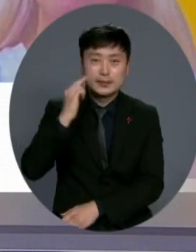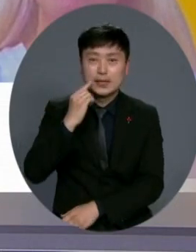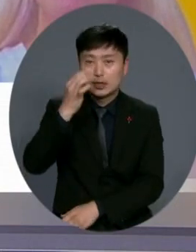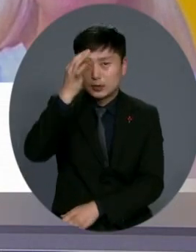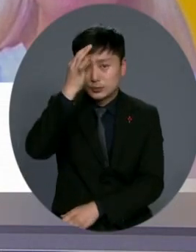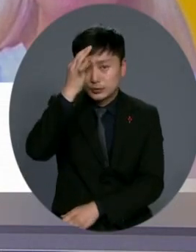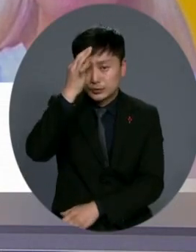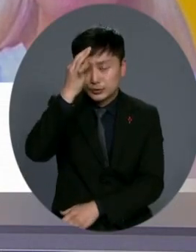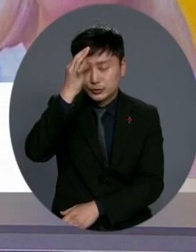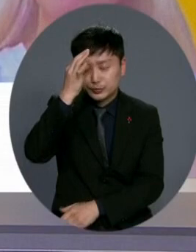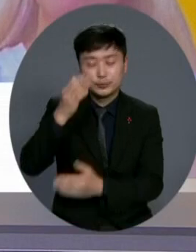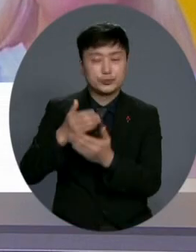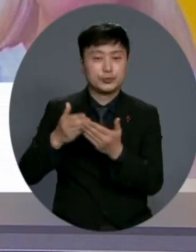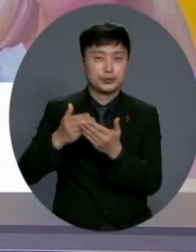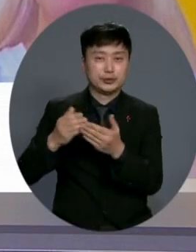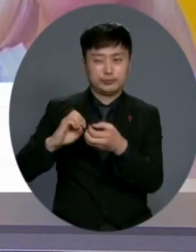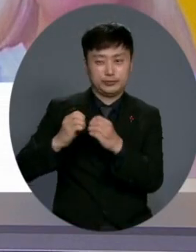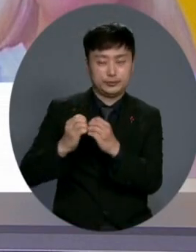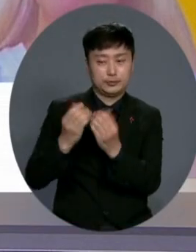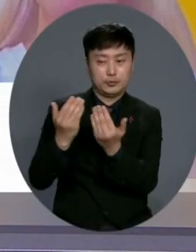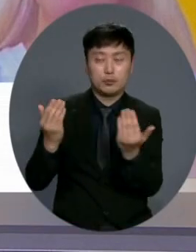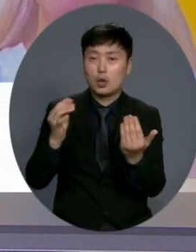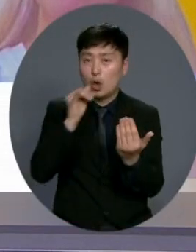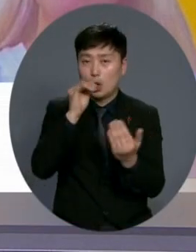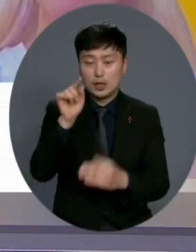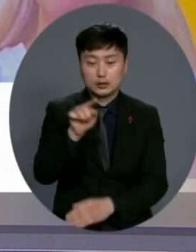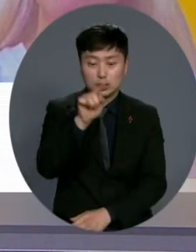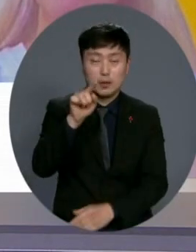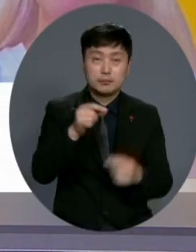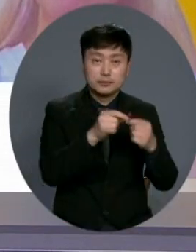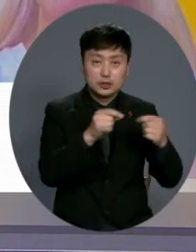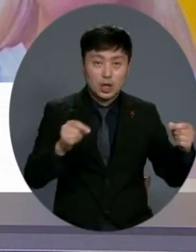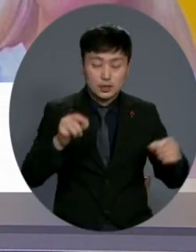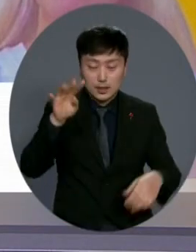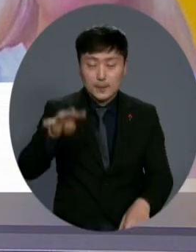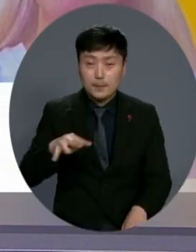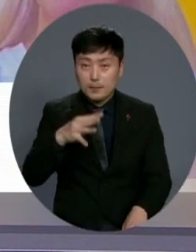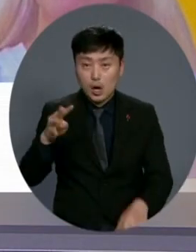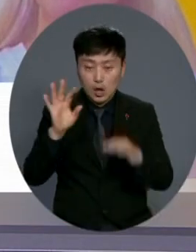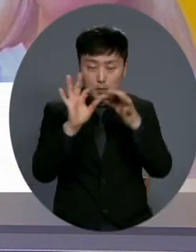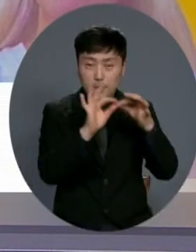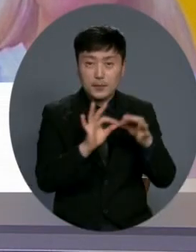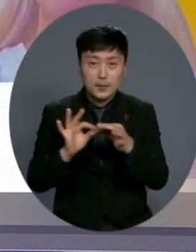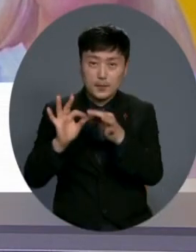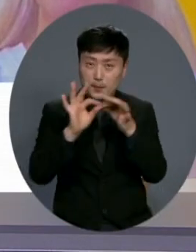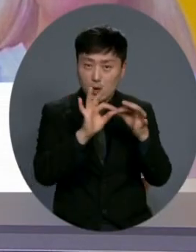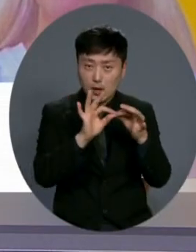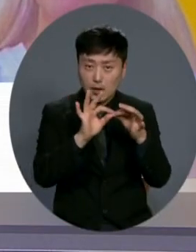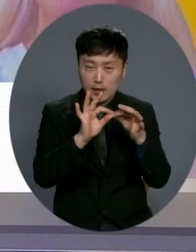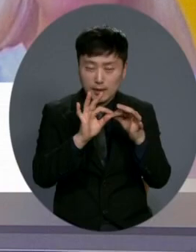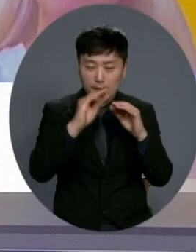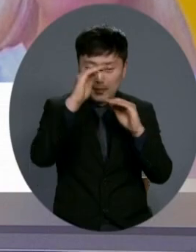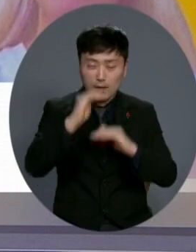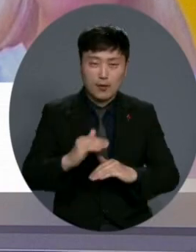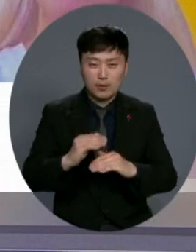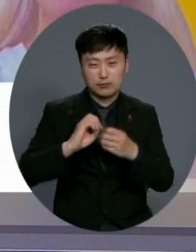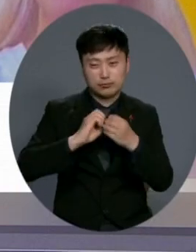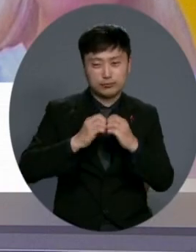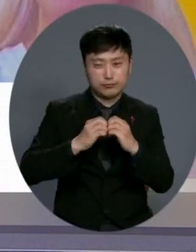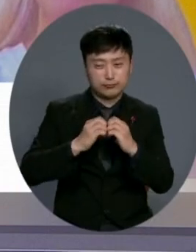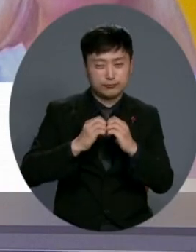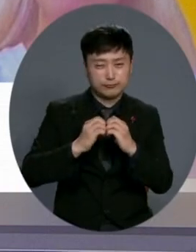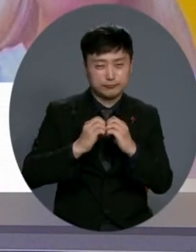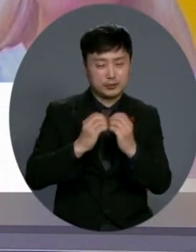전시회가 열리고 있습니다. 또 점, 선, 면등 작품을 구성하는 원초적인 요소를 새롭게 탐구한